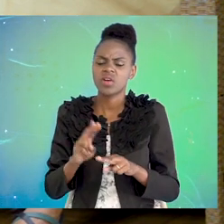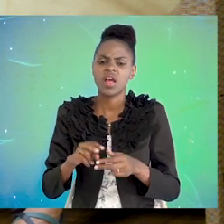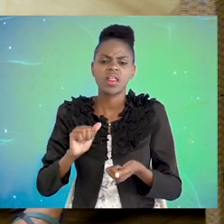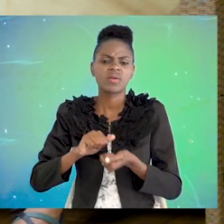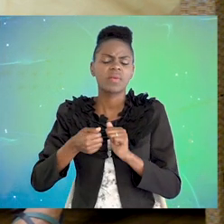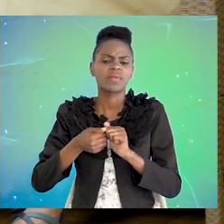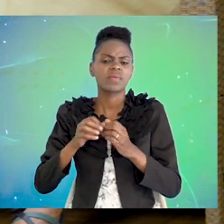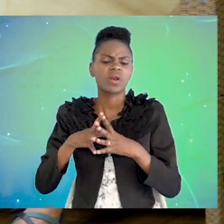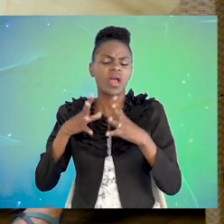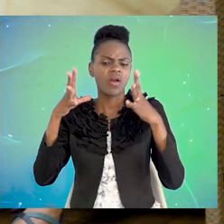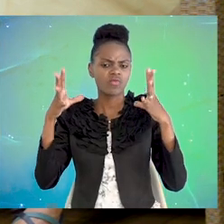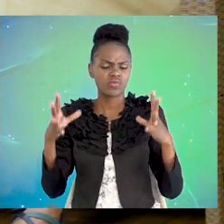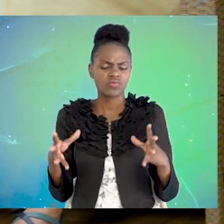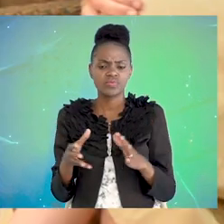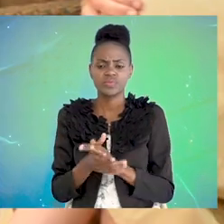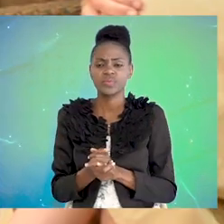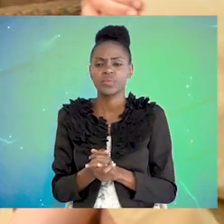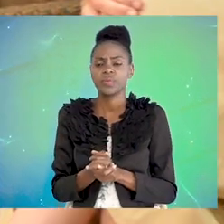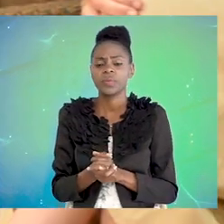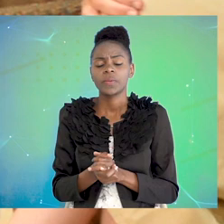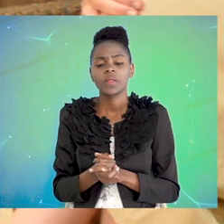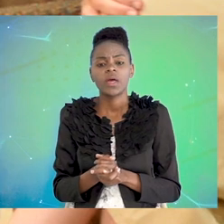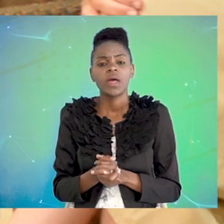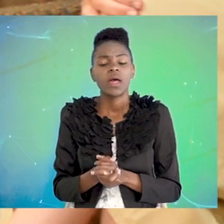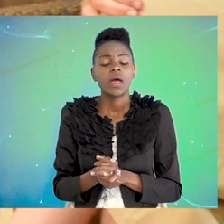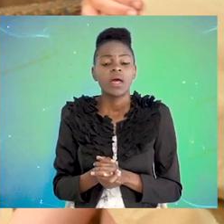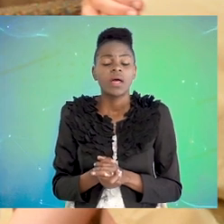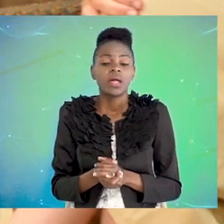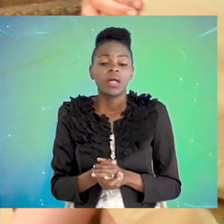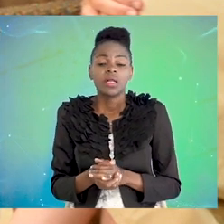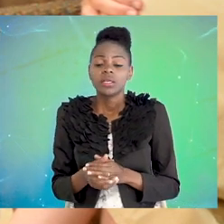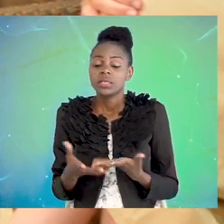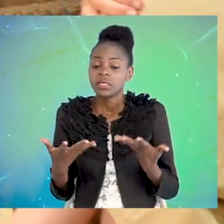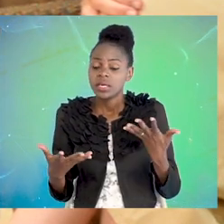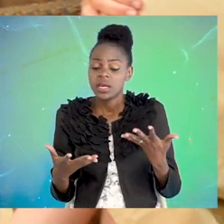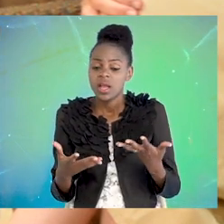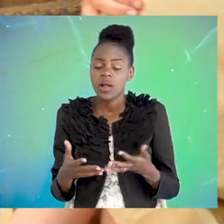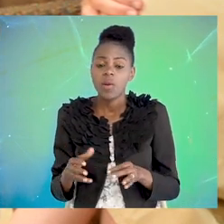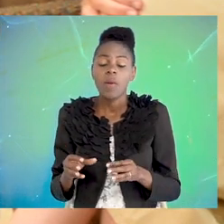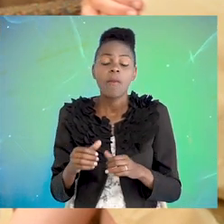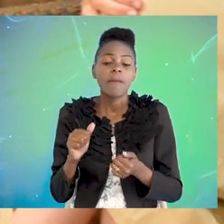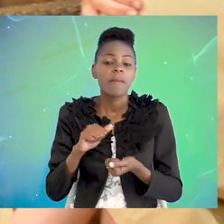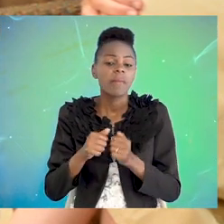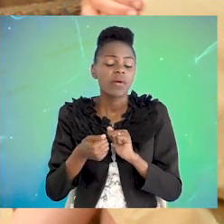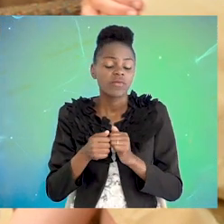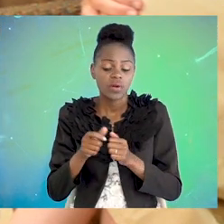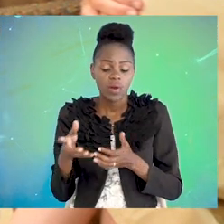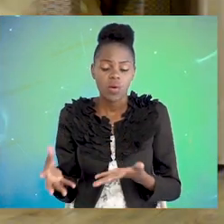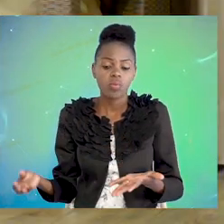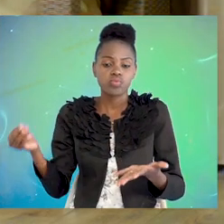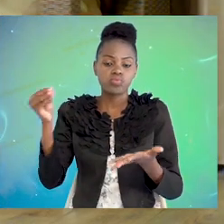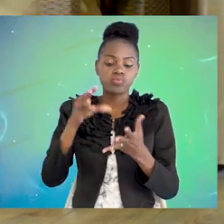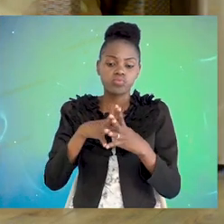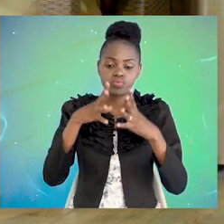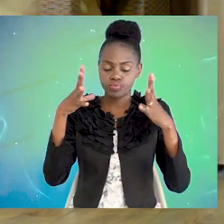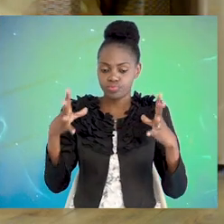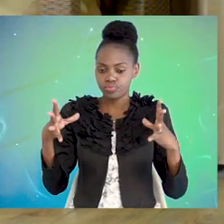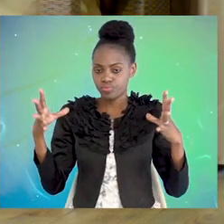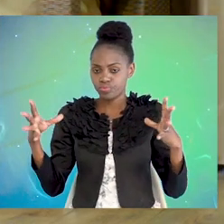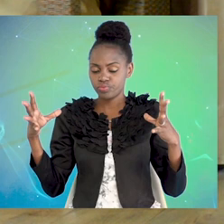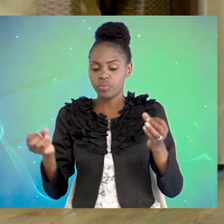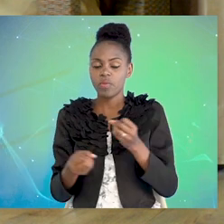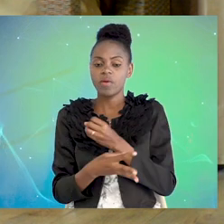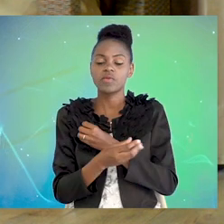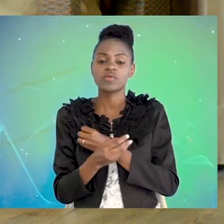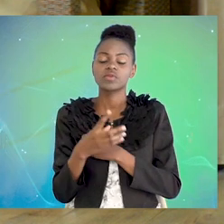development complications. So my issues are drug resistance ndithu akunga achukira chukira ndithu. Mwina mafono